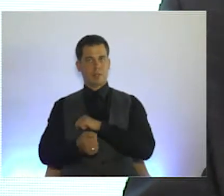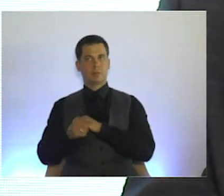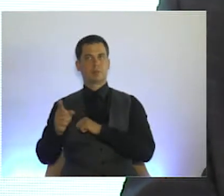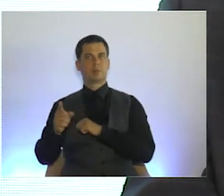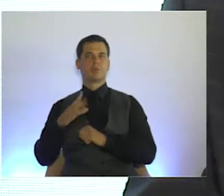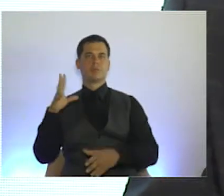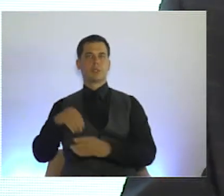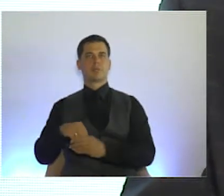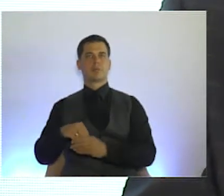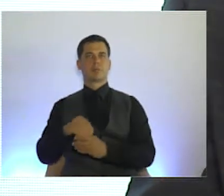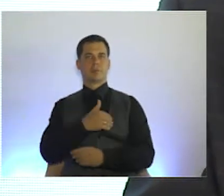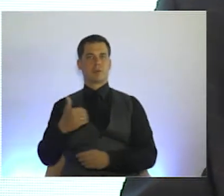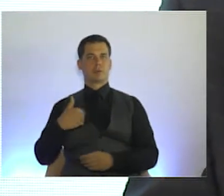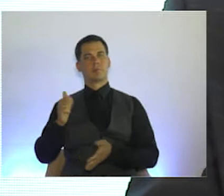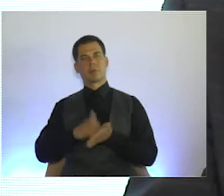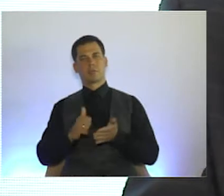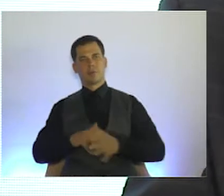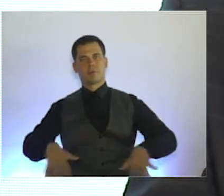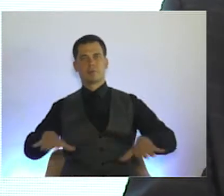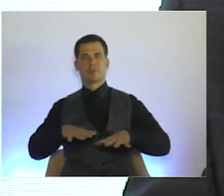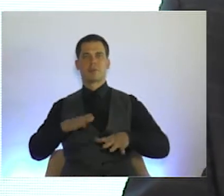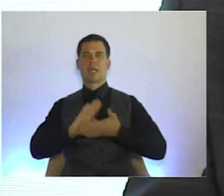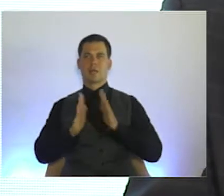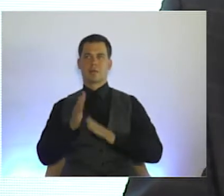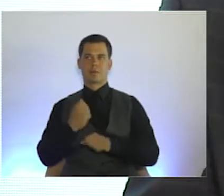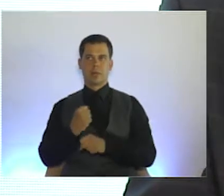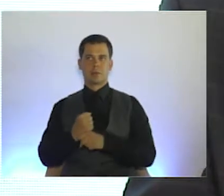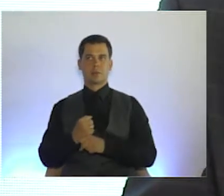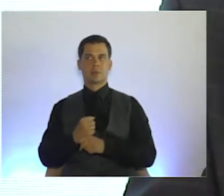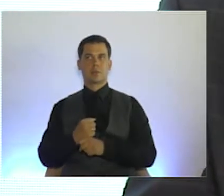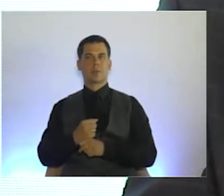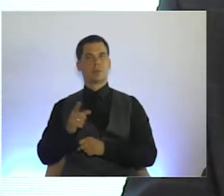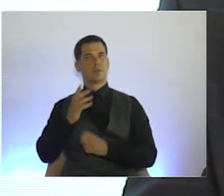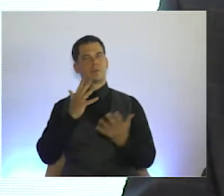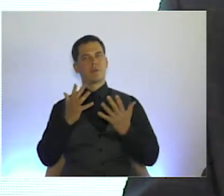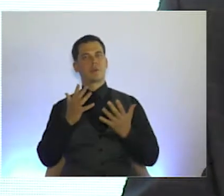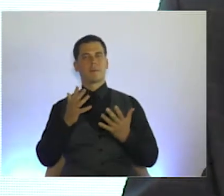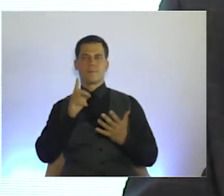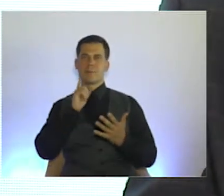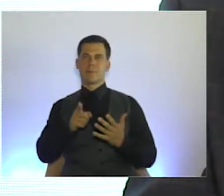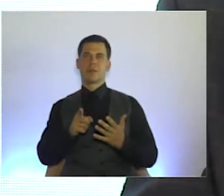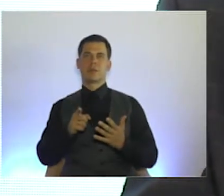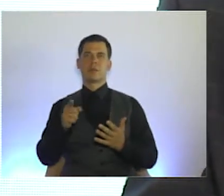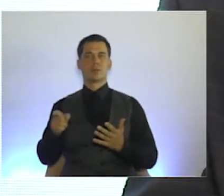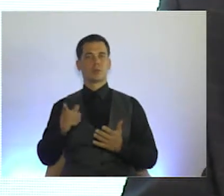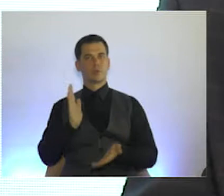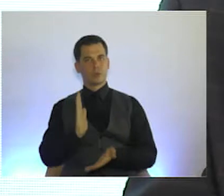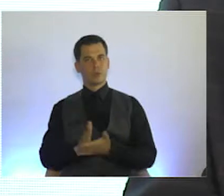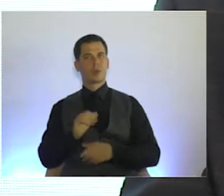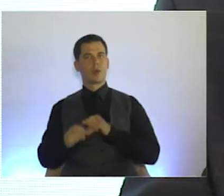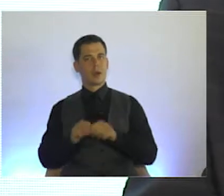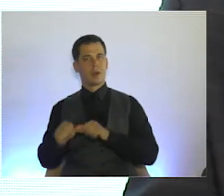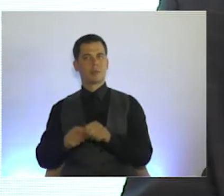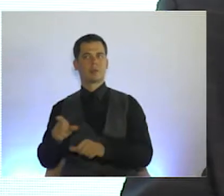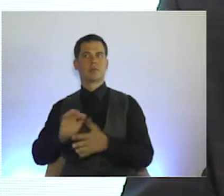na polskim, mazowieckim czy lokalnym rynku pracy, w pewnym sensie doprowadziły na przestrzeni tych lat